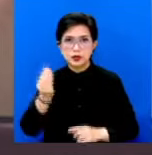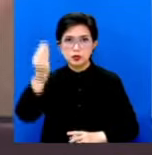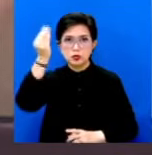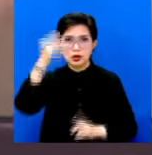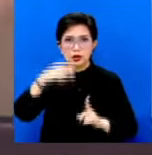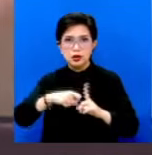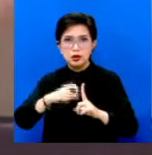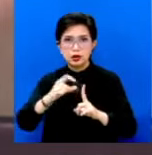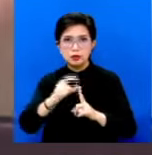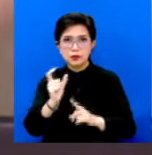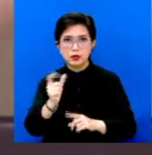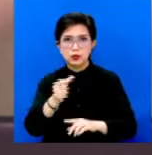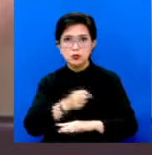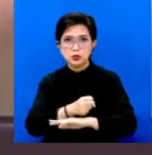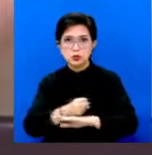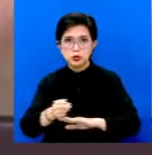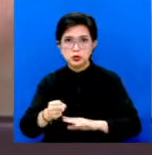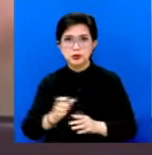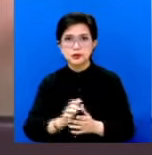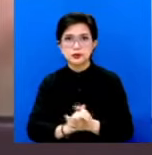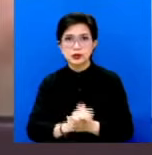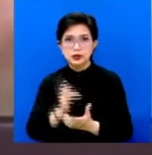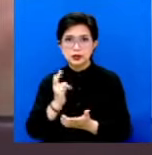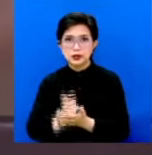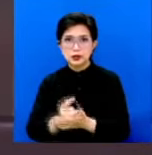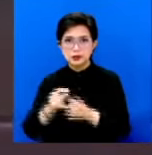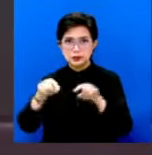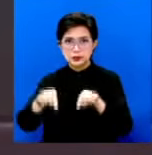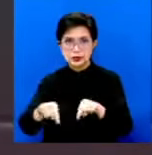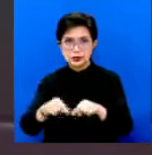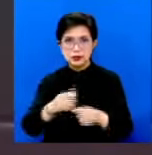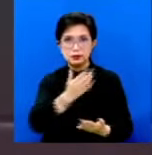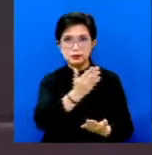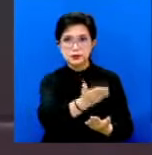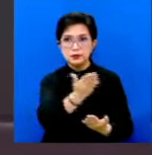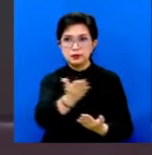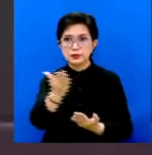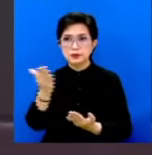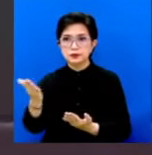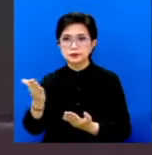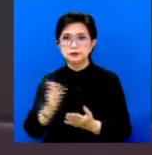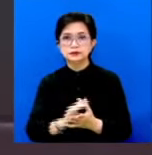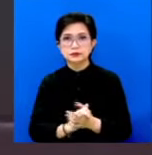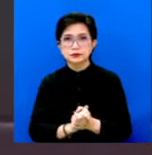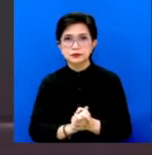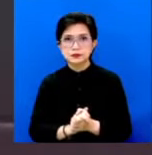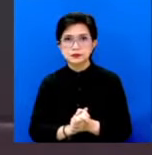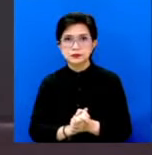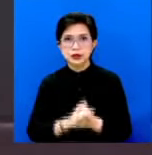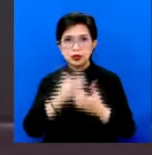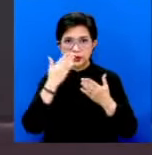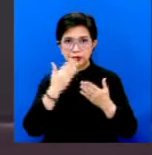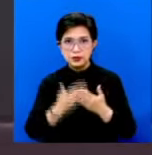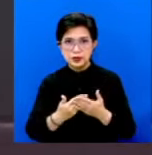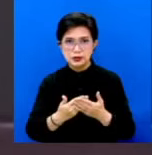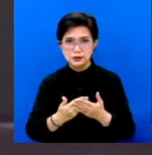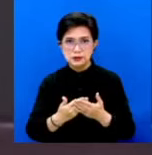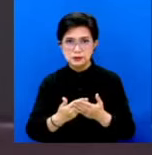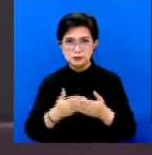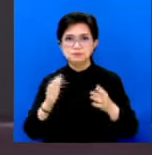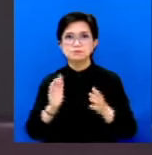Kabupaten Sorong. Kami mohon untuk tetap berada di atas panggung. Dan Bapak Ibu hadirin dan pemirsa TV One, terima kasih sekali lagi kita